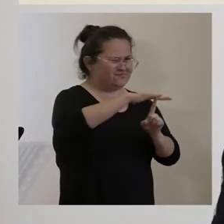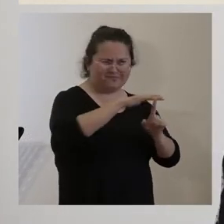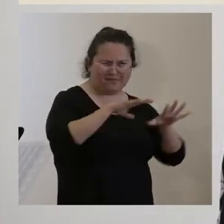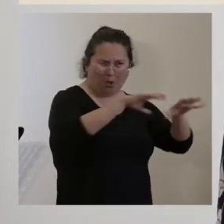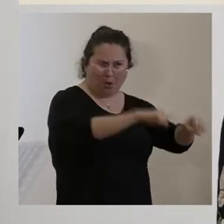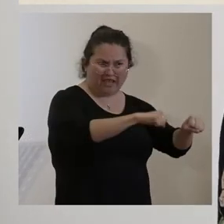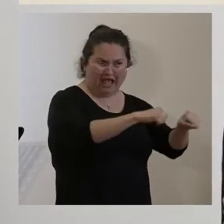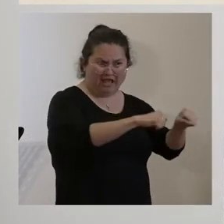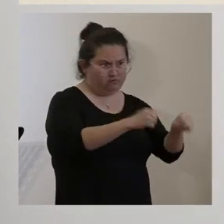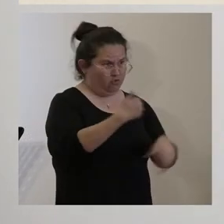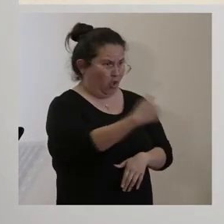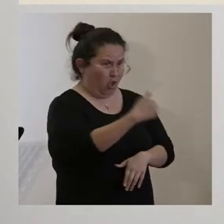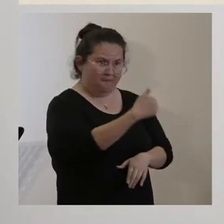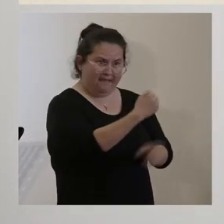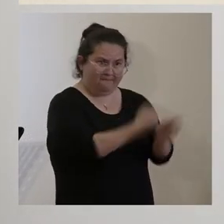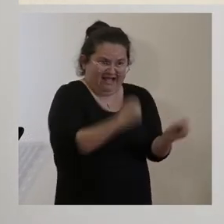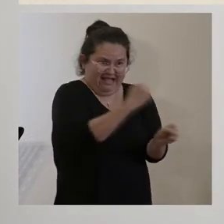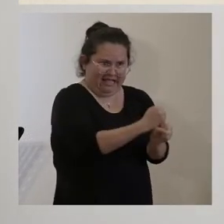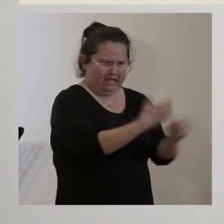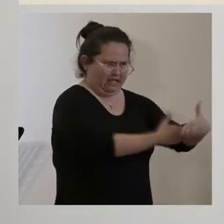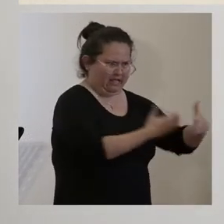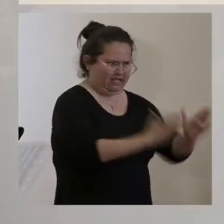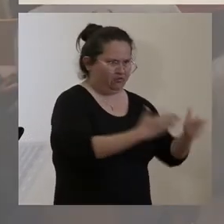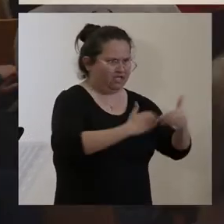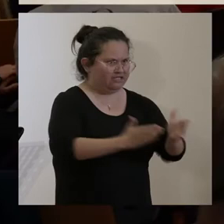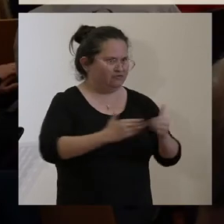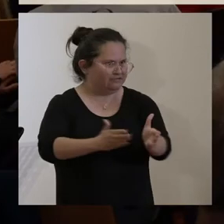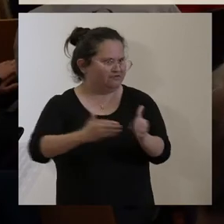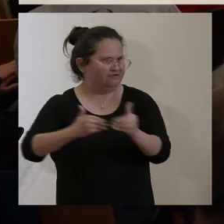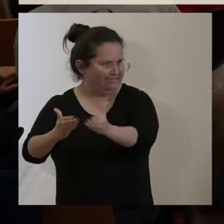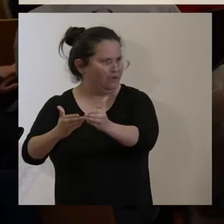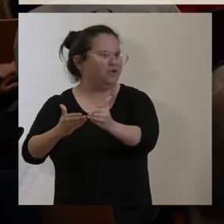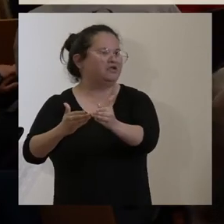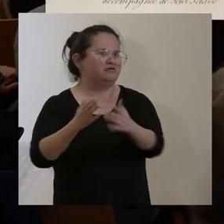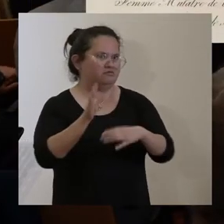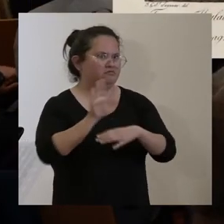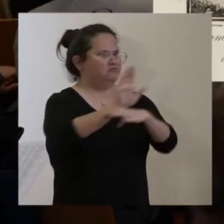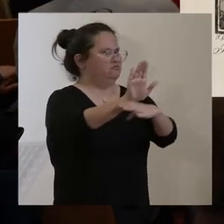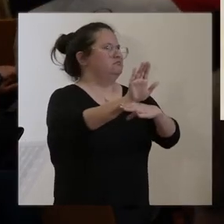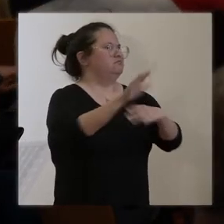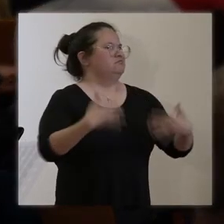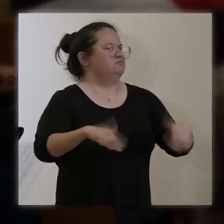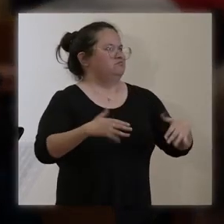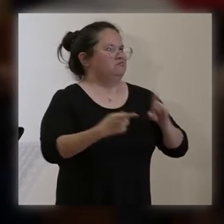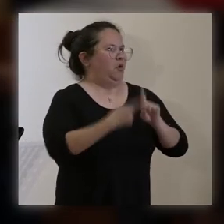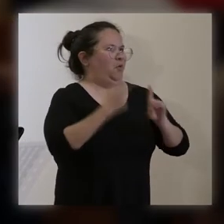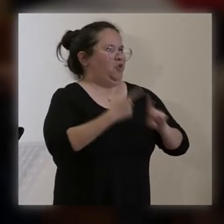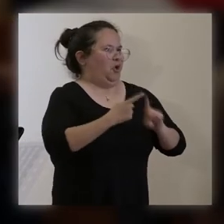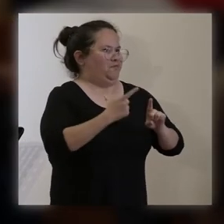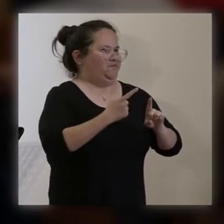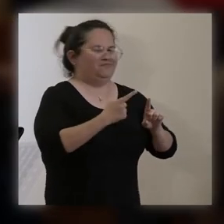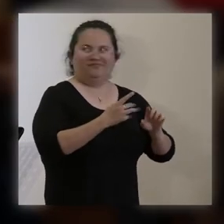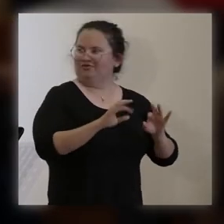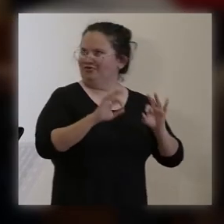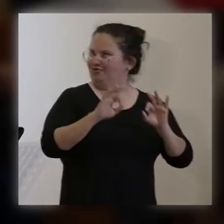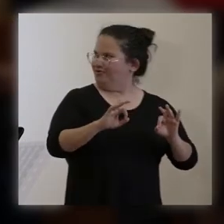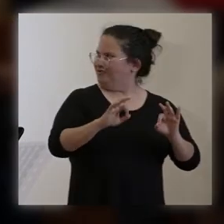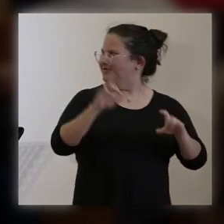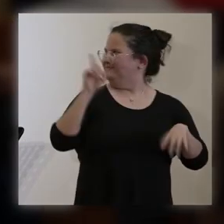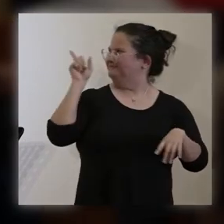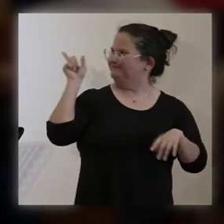qui dans les représentations jouaient un rôle très important. Sur cette représentation justement, le métissage de la maîtresse s'oppose